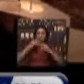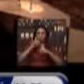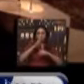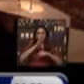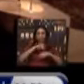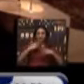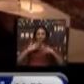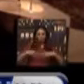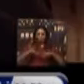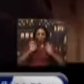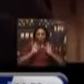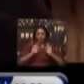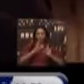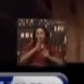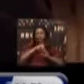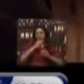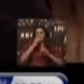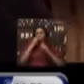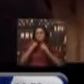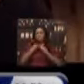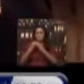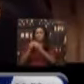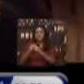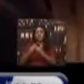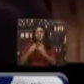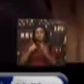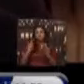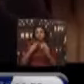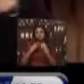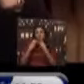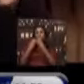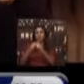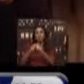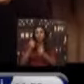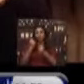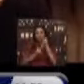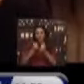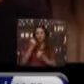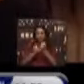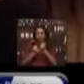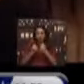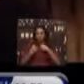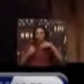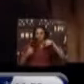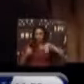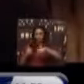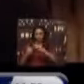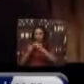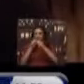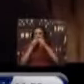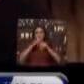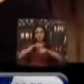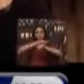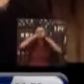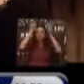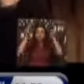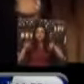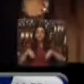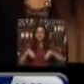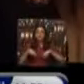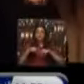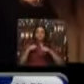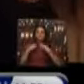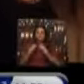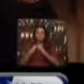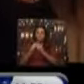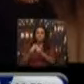فقال لي تعالي معانا، فقلت بس اغير، قال لي لا تعالي زي ما انت. فروح نزلنا